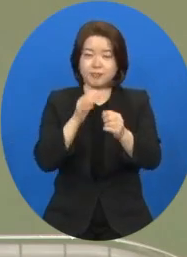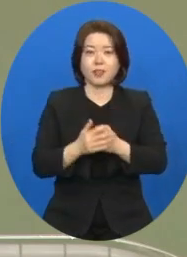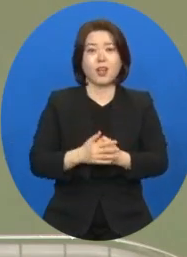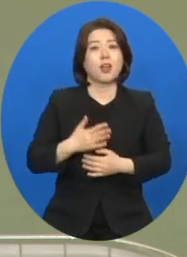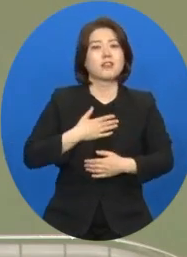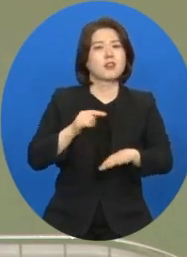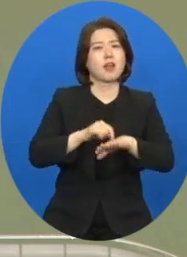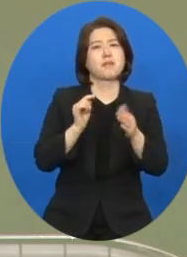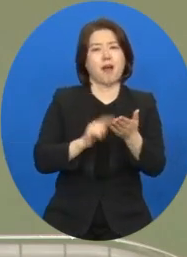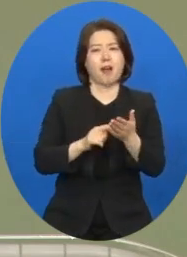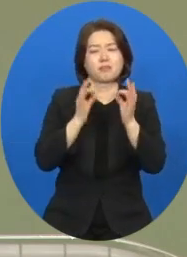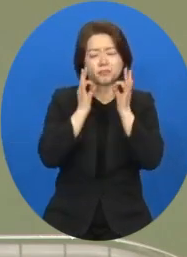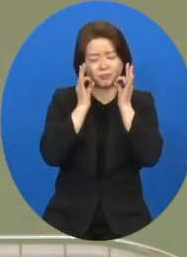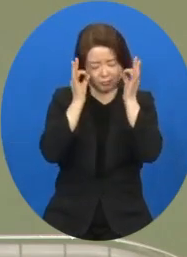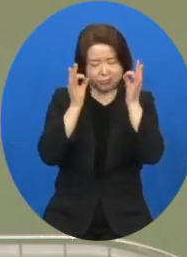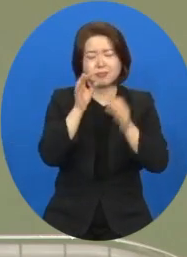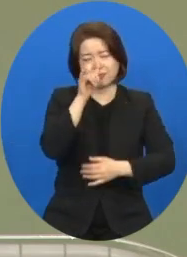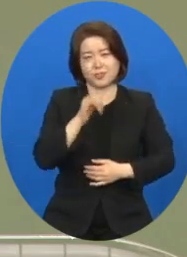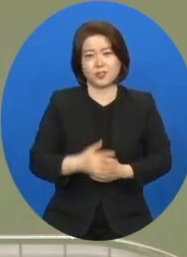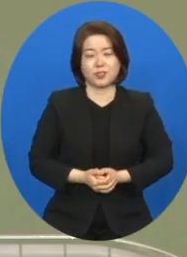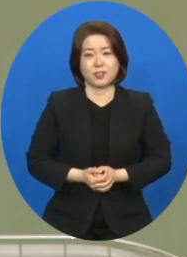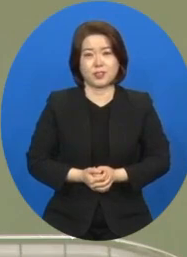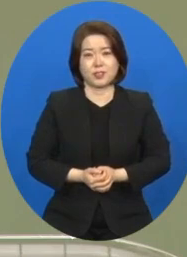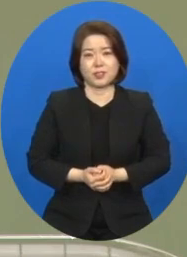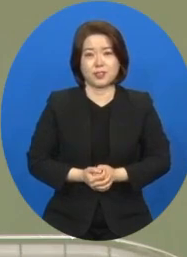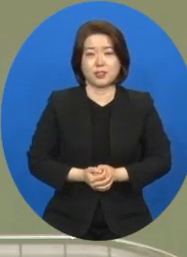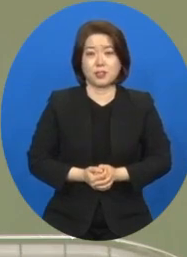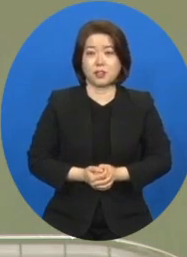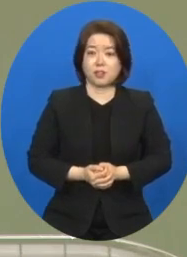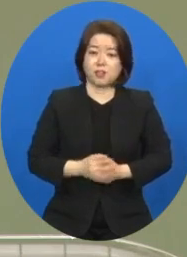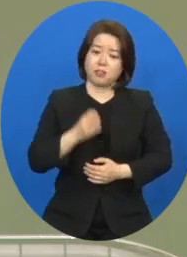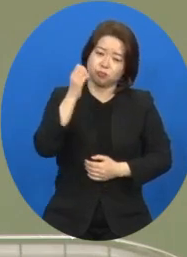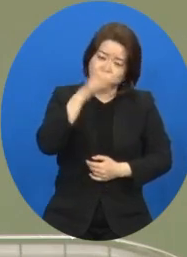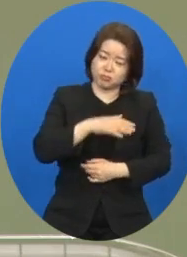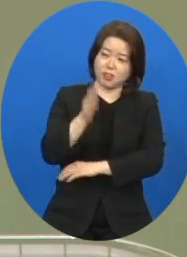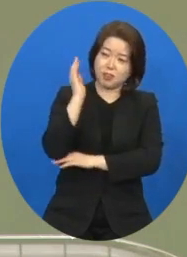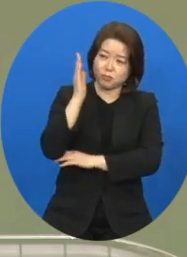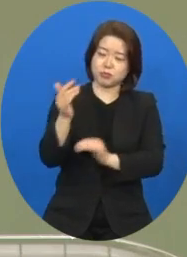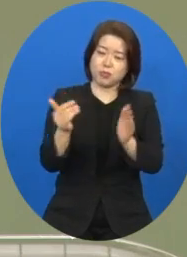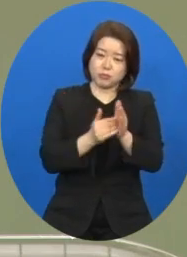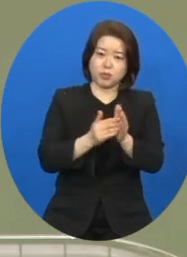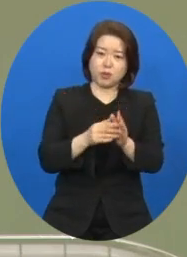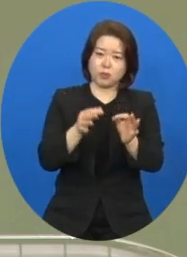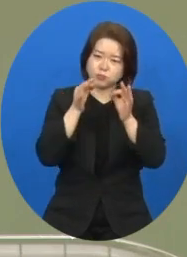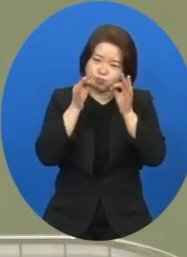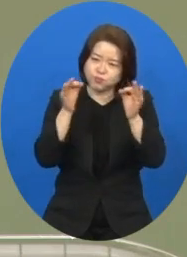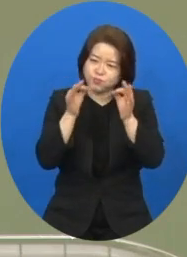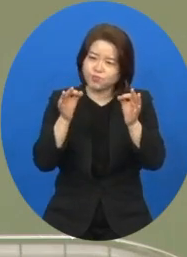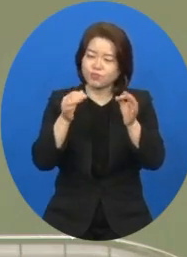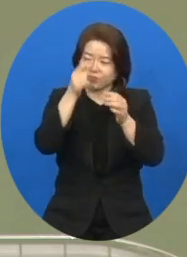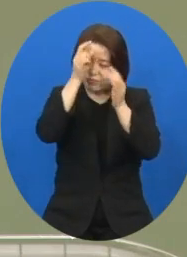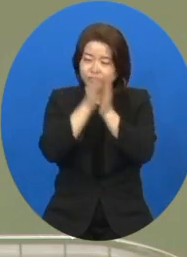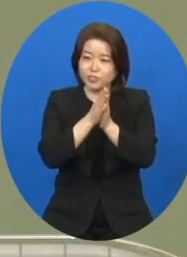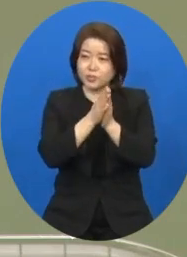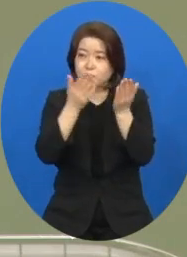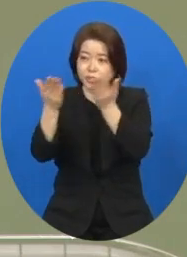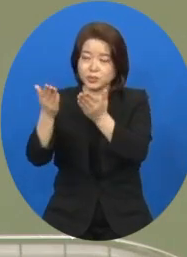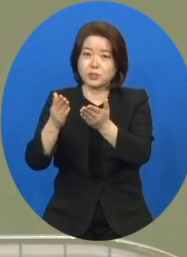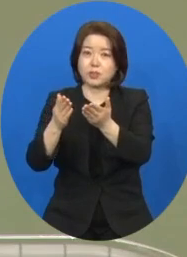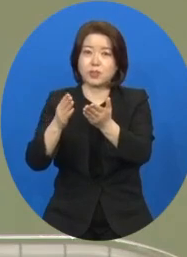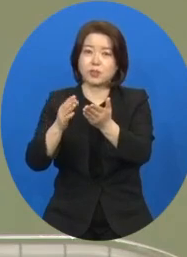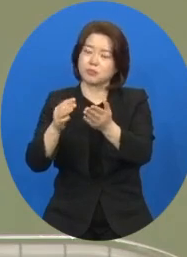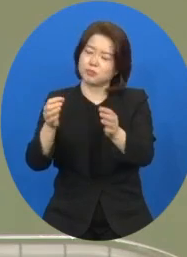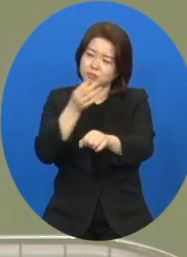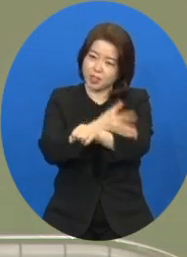마음이 간절해요. 그냥 설교 끝나고 그냥 통성기도 하는 거 하고 하나님 앞에 오늘